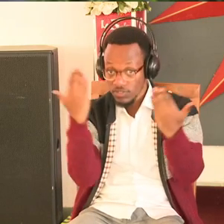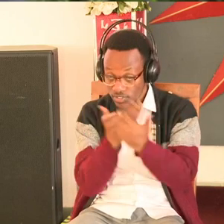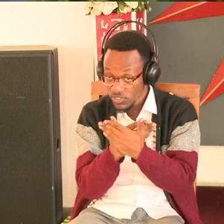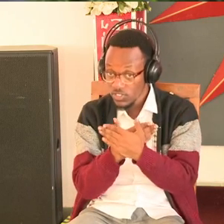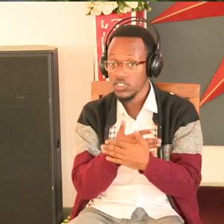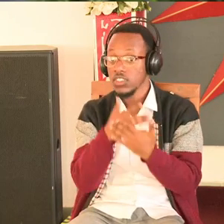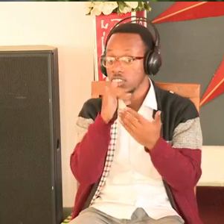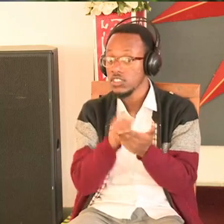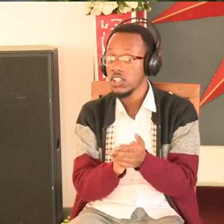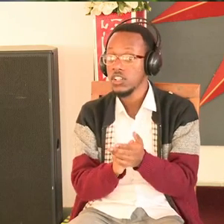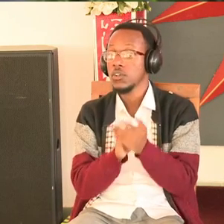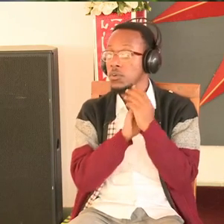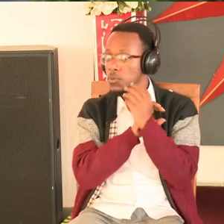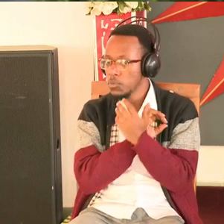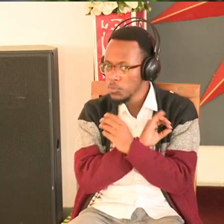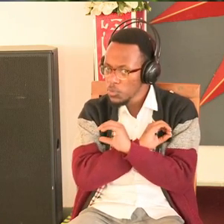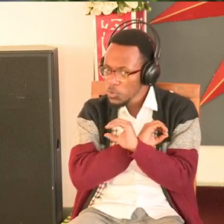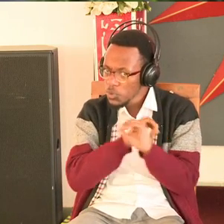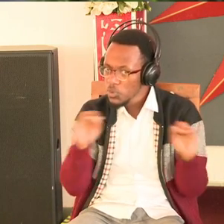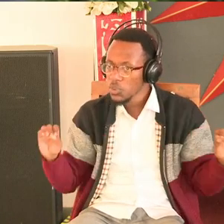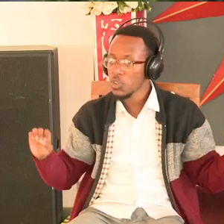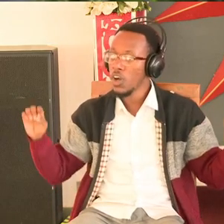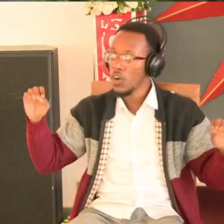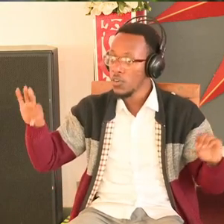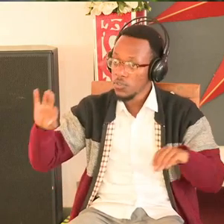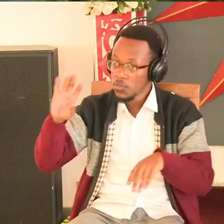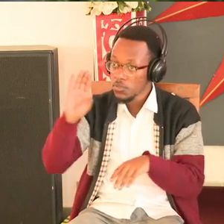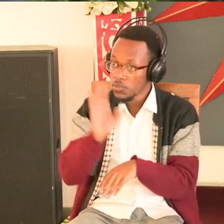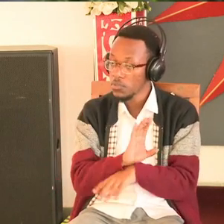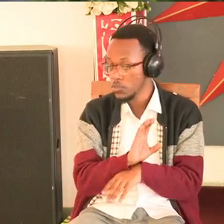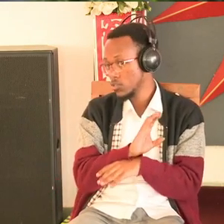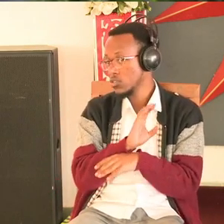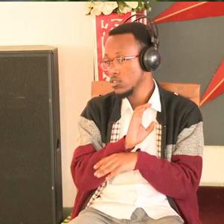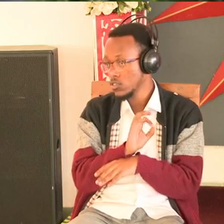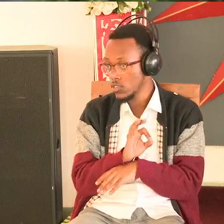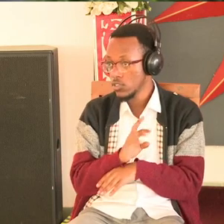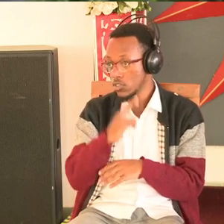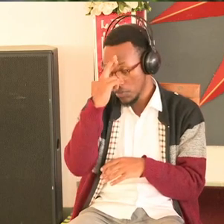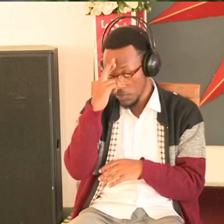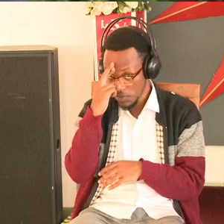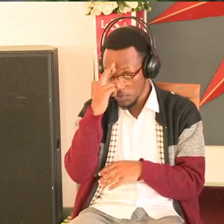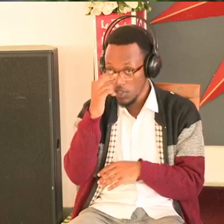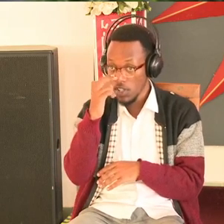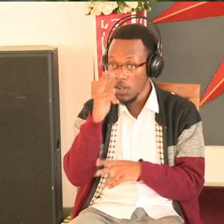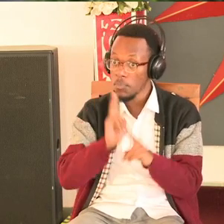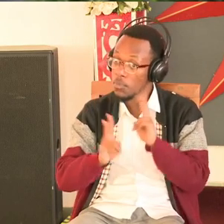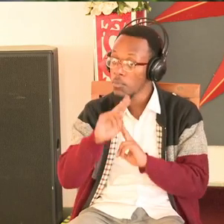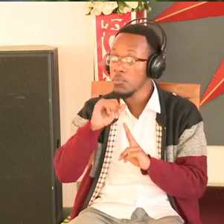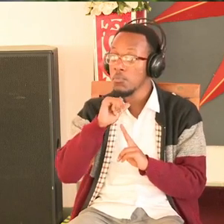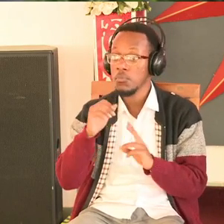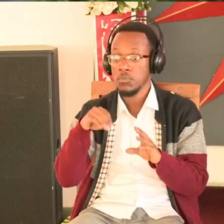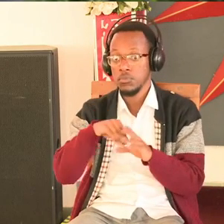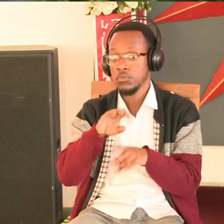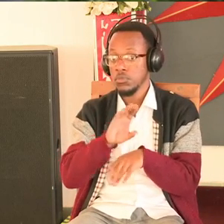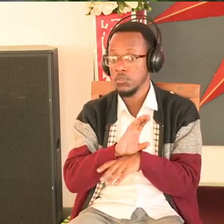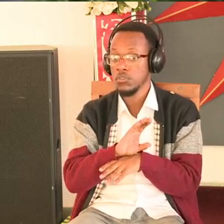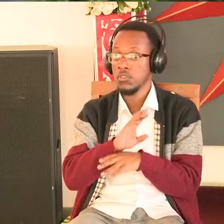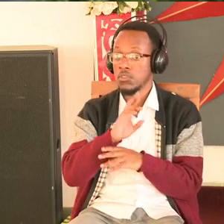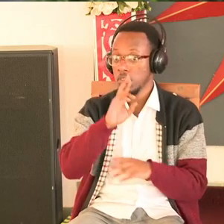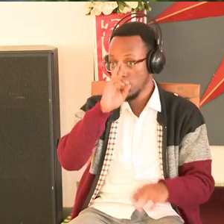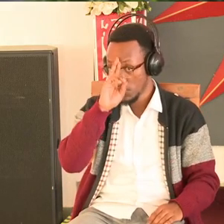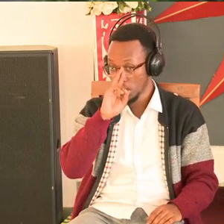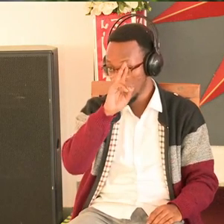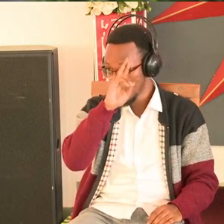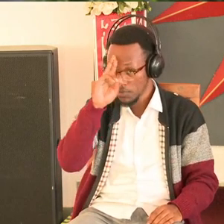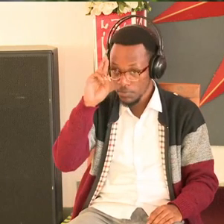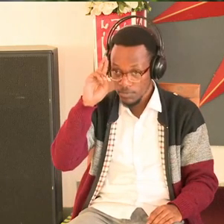pas à l'église aho rwose batari bari aho abantu batari bari mu idini